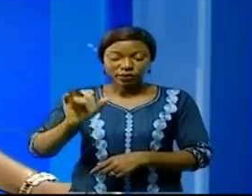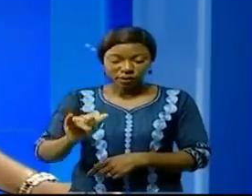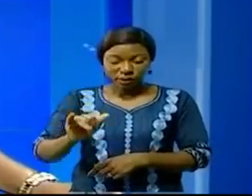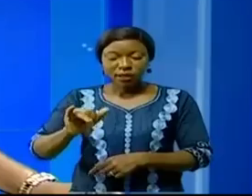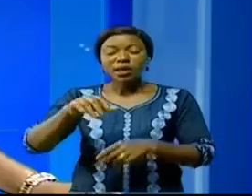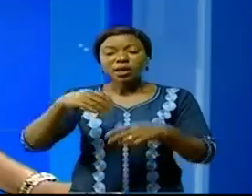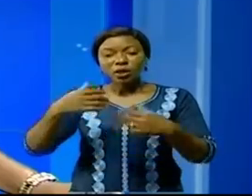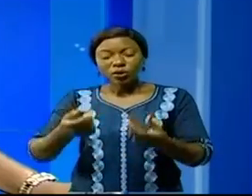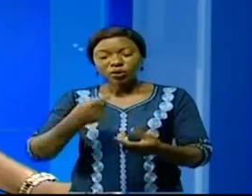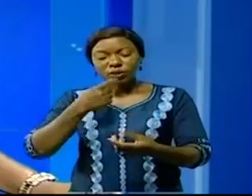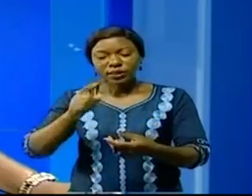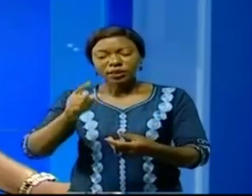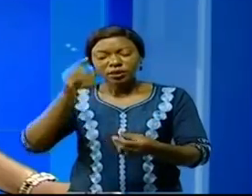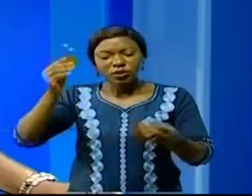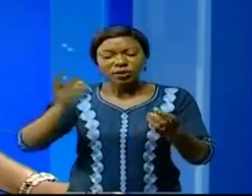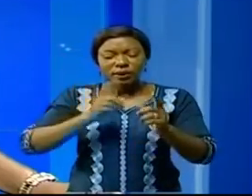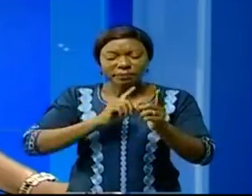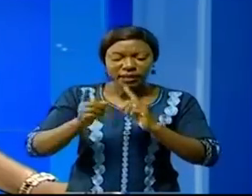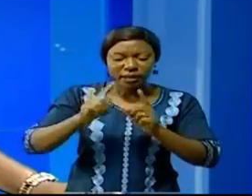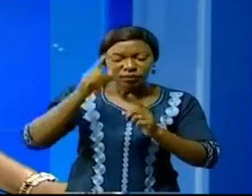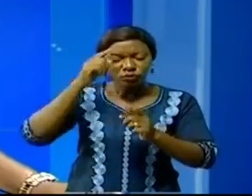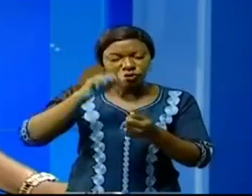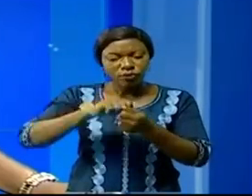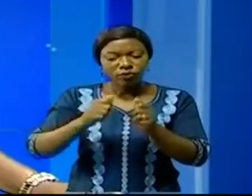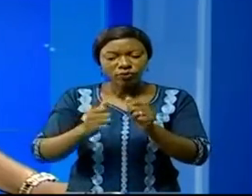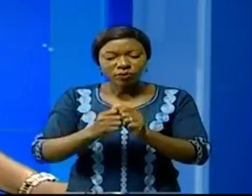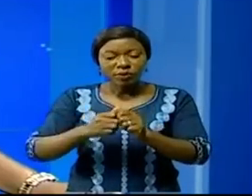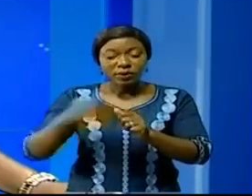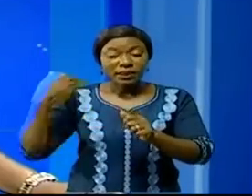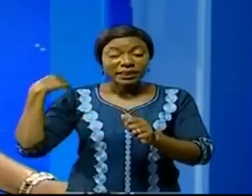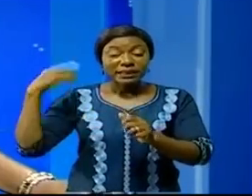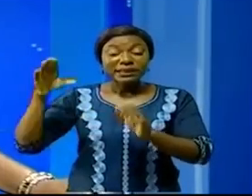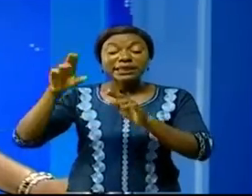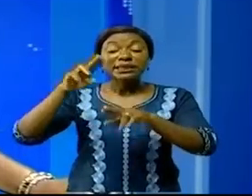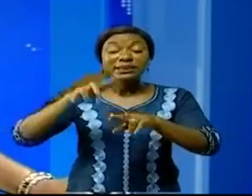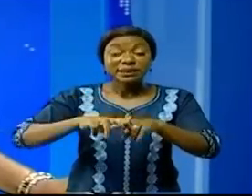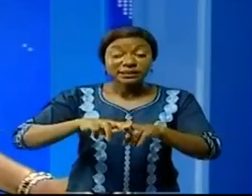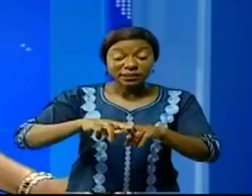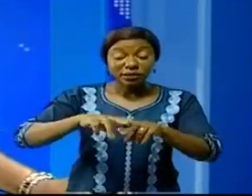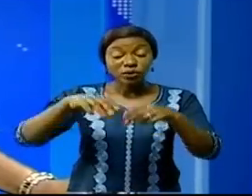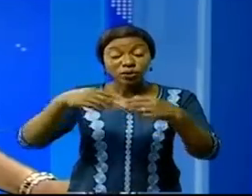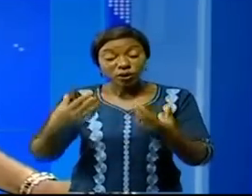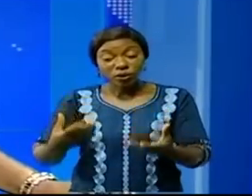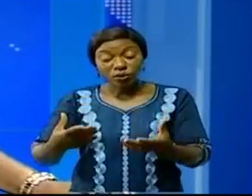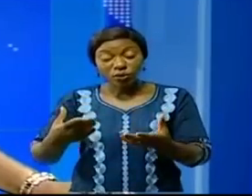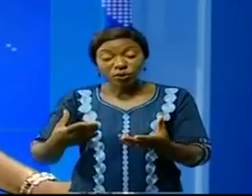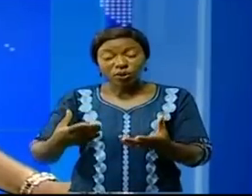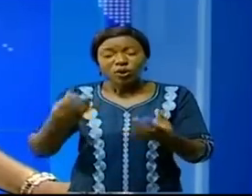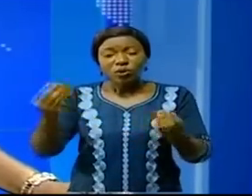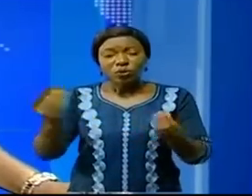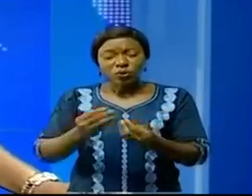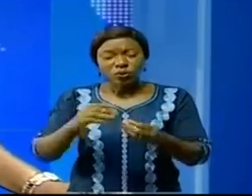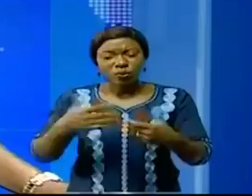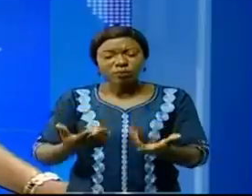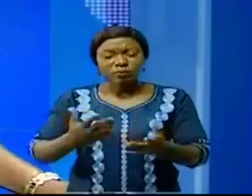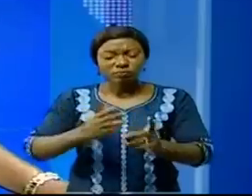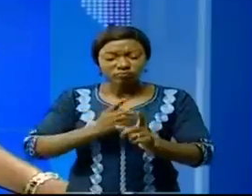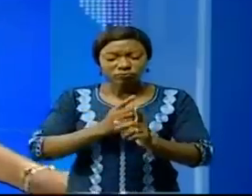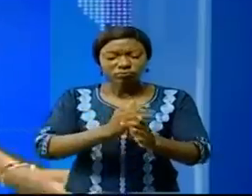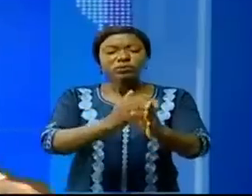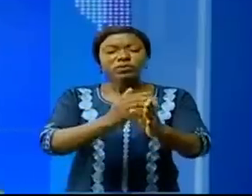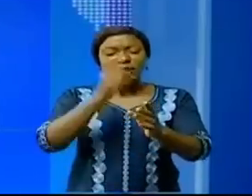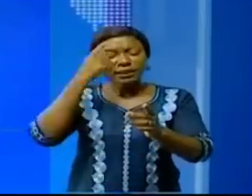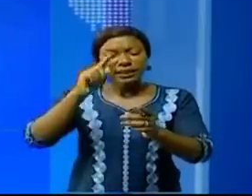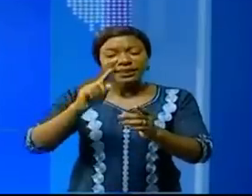de l'état de siège dans cette partie du pays, sur la mise en place, l'état de siège mis en place pour la